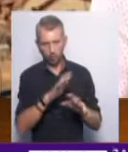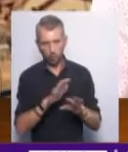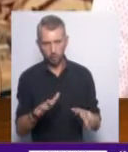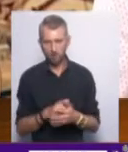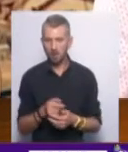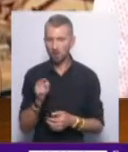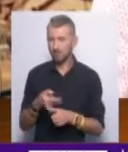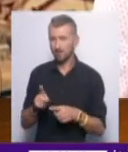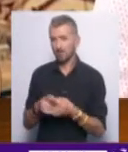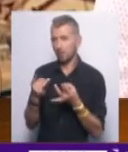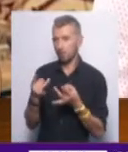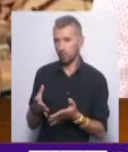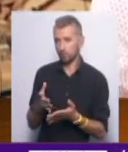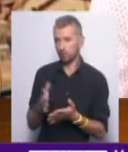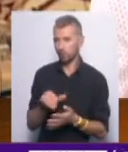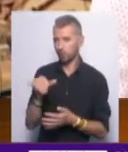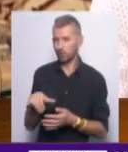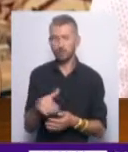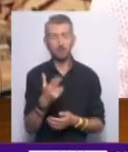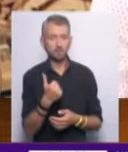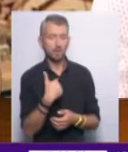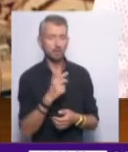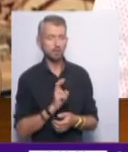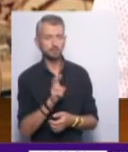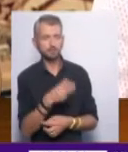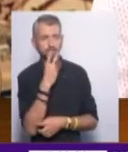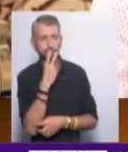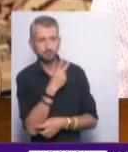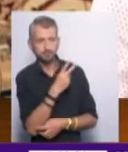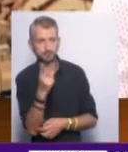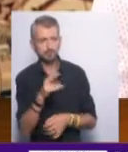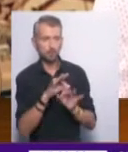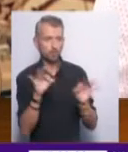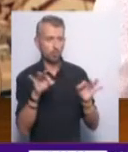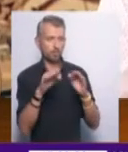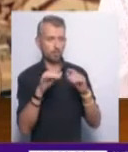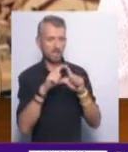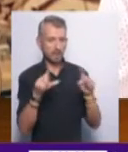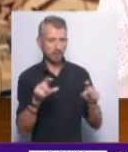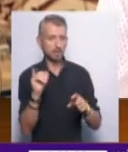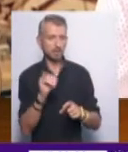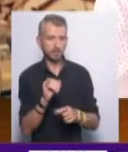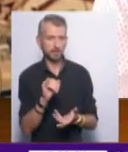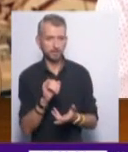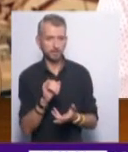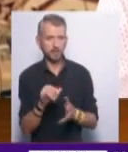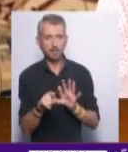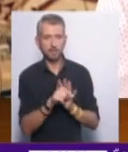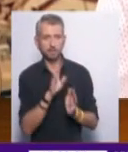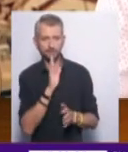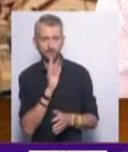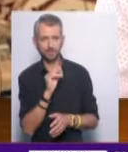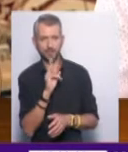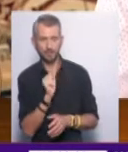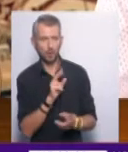це просто вже як гості? Я відвідала, я подивилася цей чудовий заклад. І з Ніною там теж